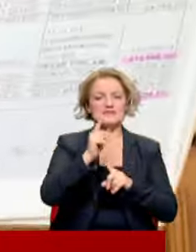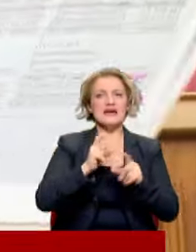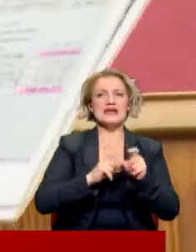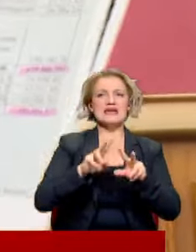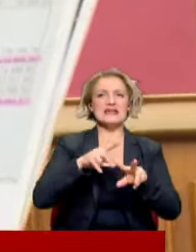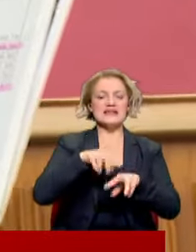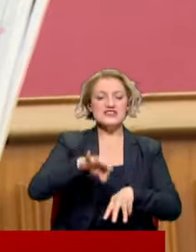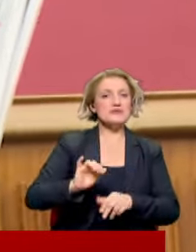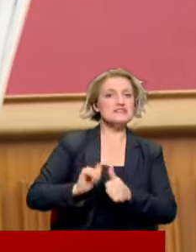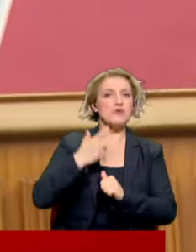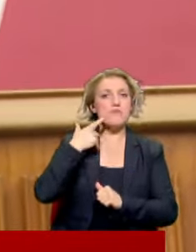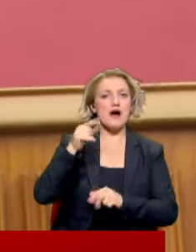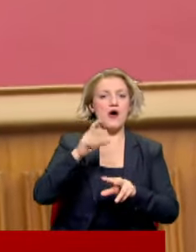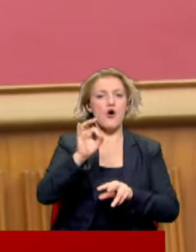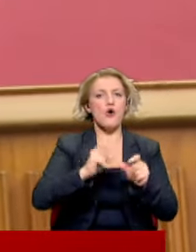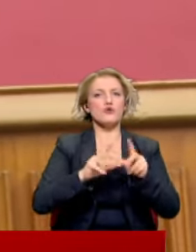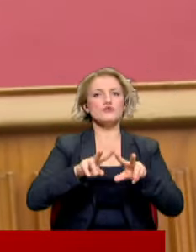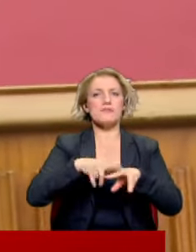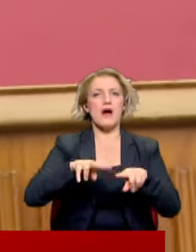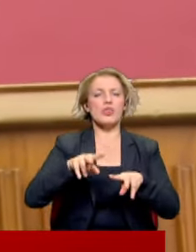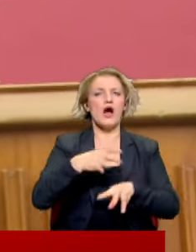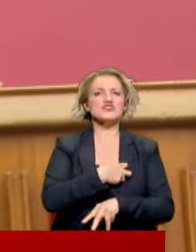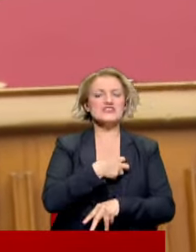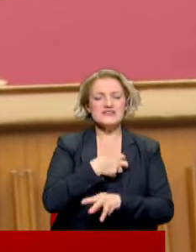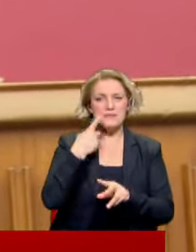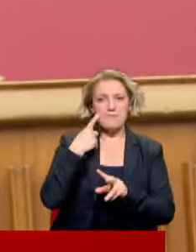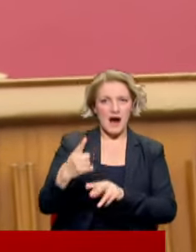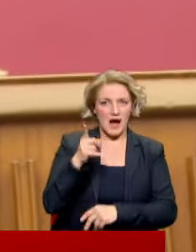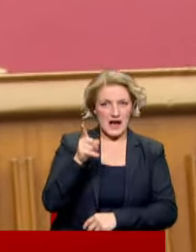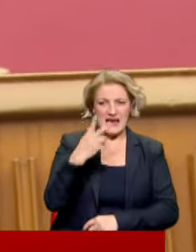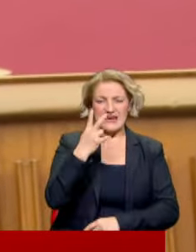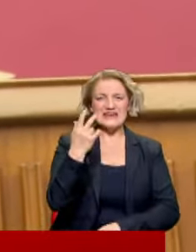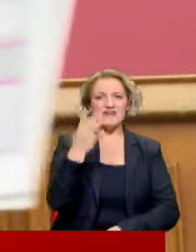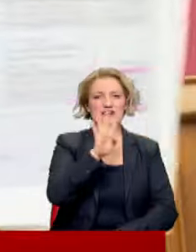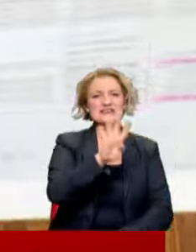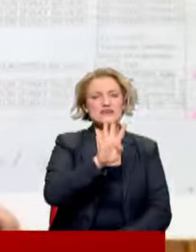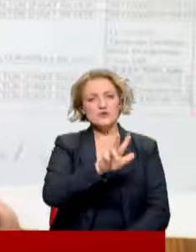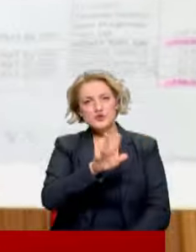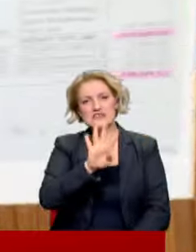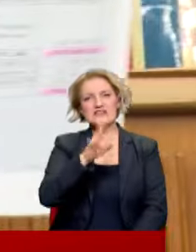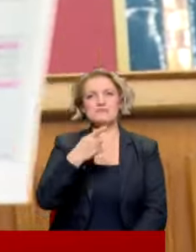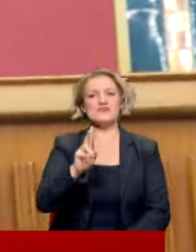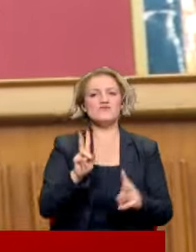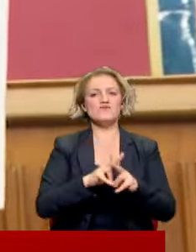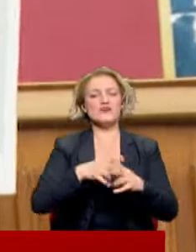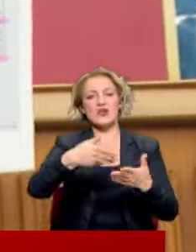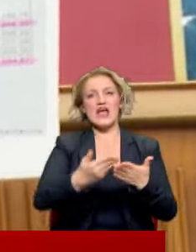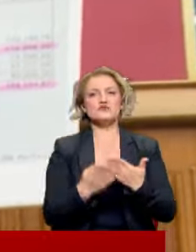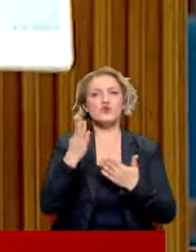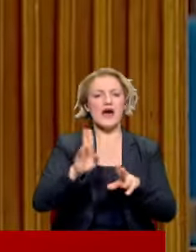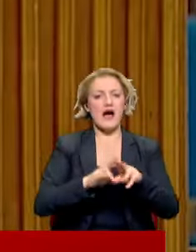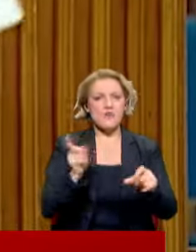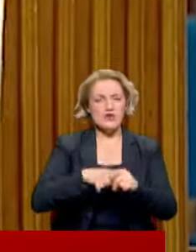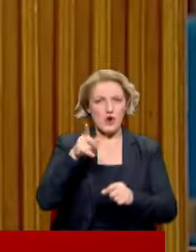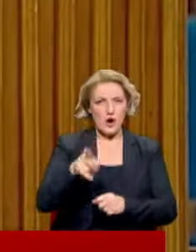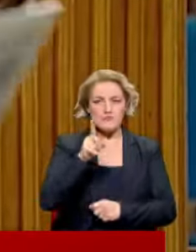şimdiki spor bakanı Osman Aşkın Bak'a iki kere 43 ve 40 bin liralık fatura kesiyor bunlar kayyuma